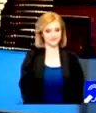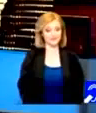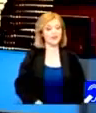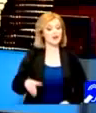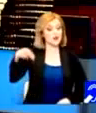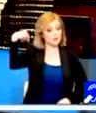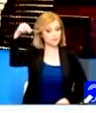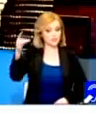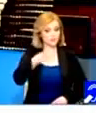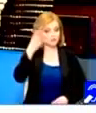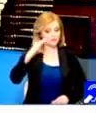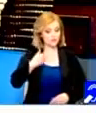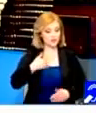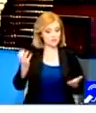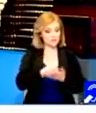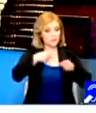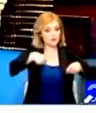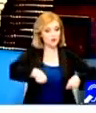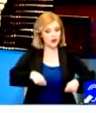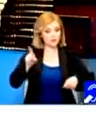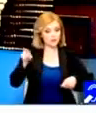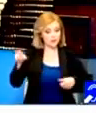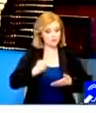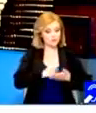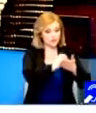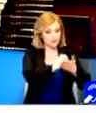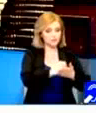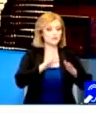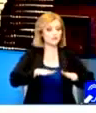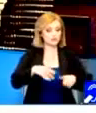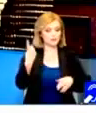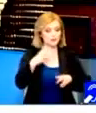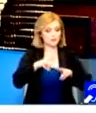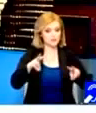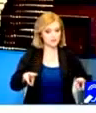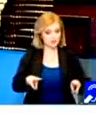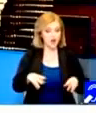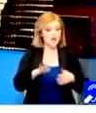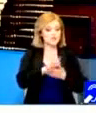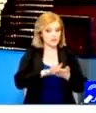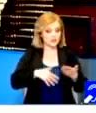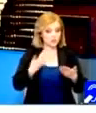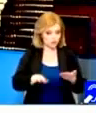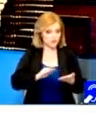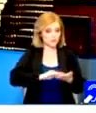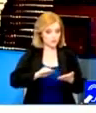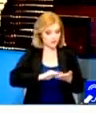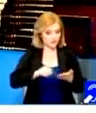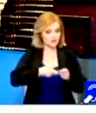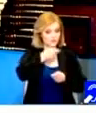Instituția prezidențială vrea să obțină dreptul de a înainta candidaturi la funcția de prim-ministru. O sesizare în acest sens a fost depusă la